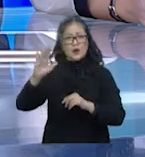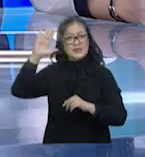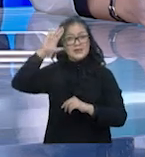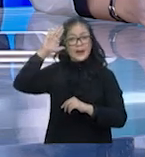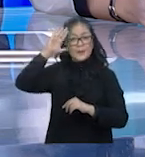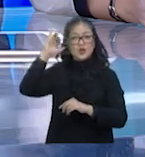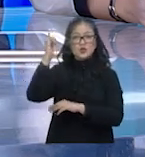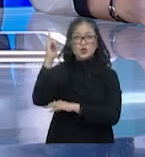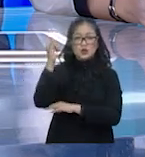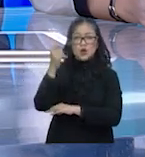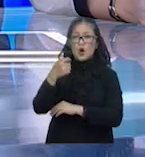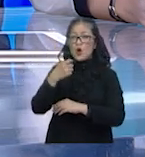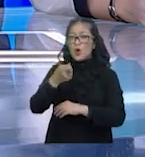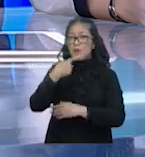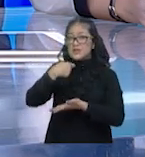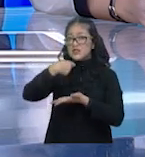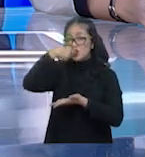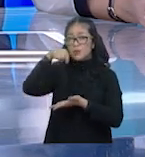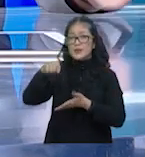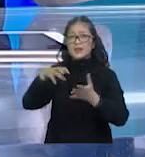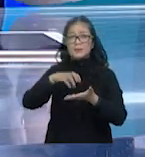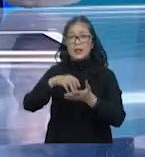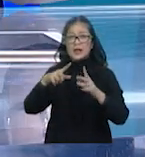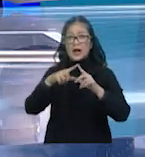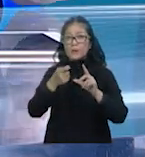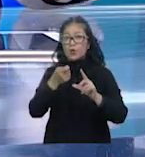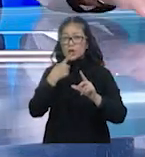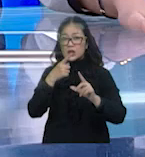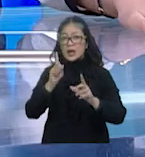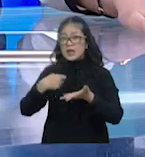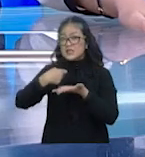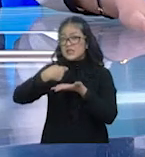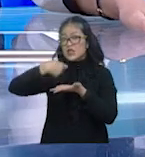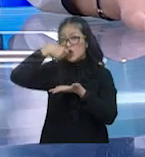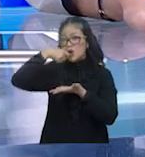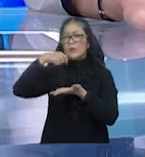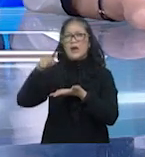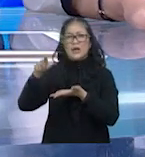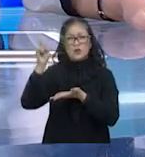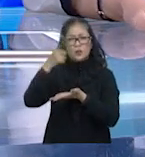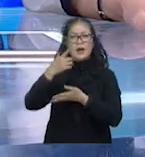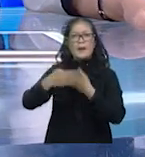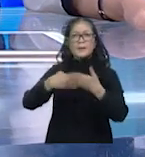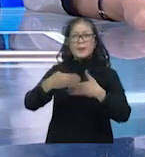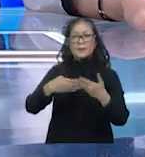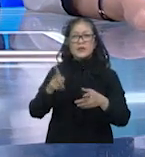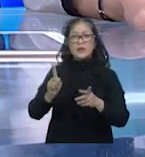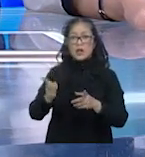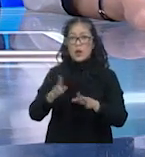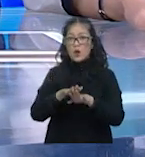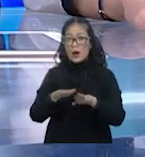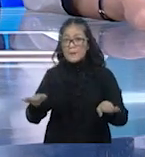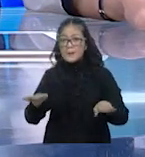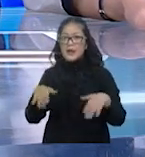apotek berdalih masih menjual beberapa obat sirup lantaran adanya klaim dari pihak pabrikan bahwa obat aman serta tidak mengandung